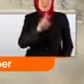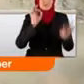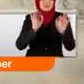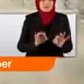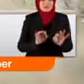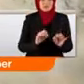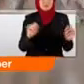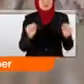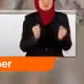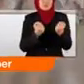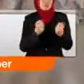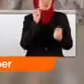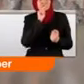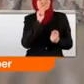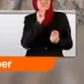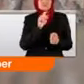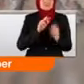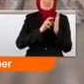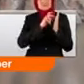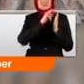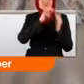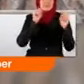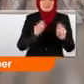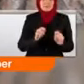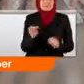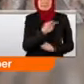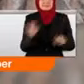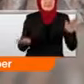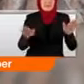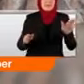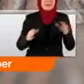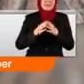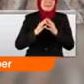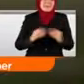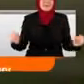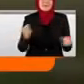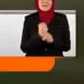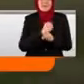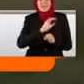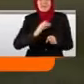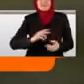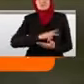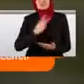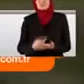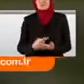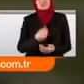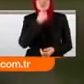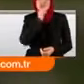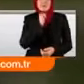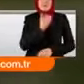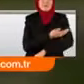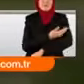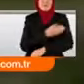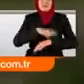buzul tırmanışı yapacaklardı İkisi de dengesini kaybetti ve Kayalık alana düştü yaralanan Ukraynalı Dağcılar tam